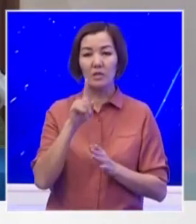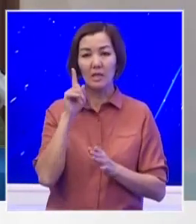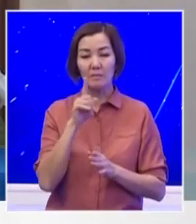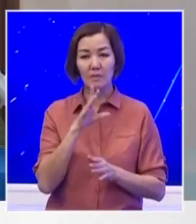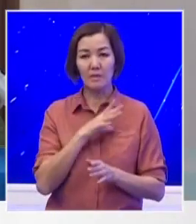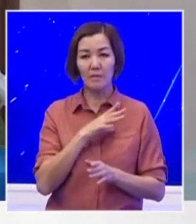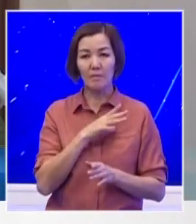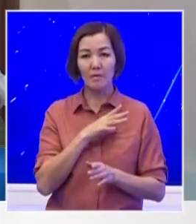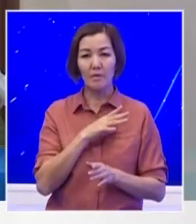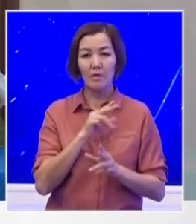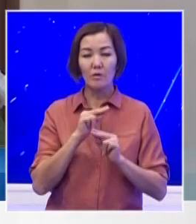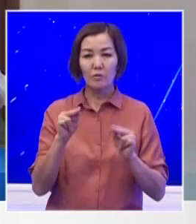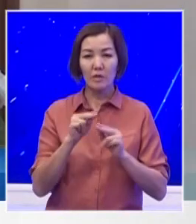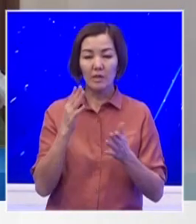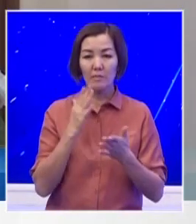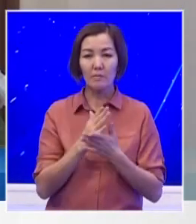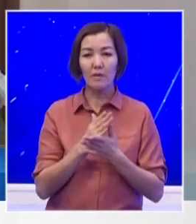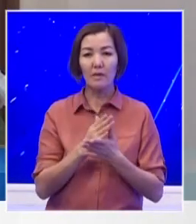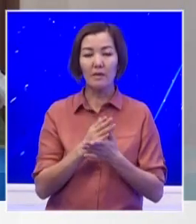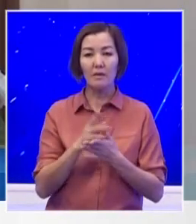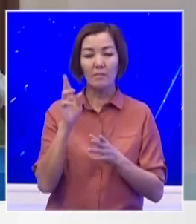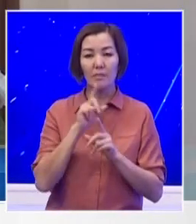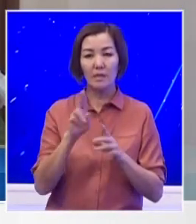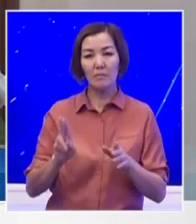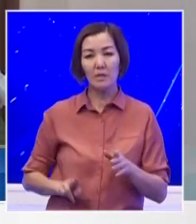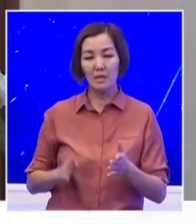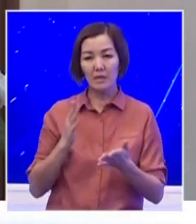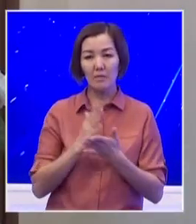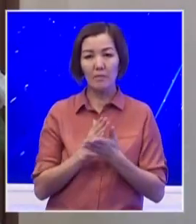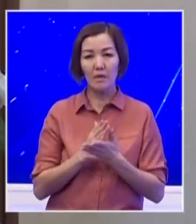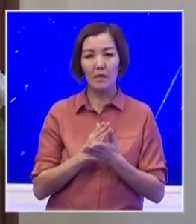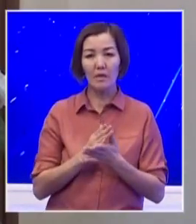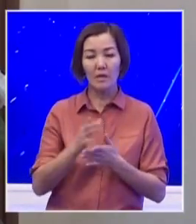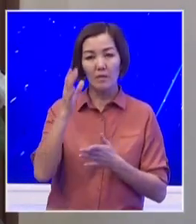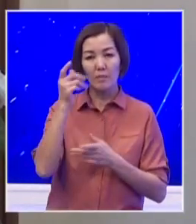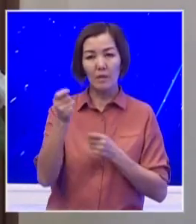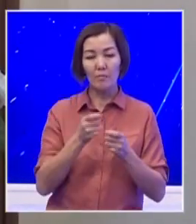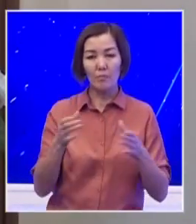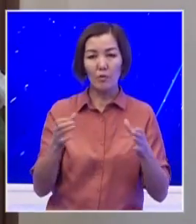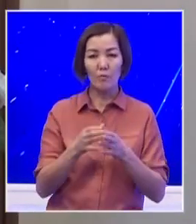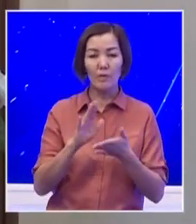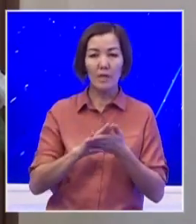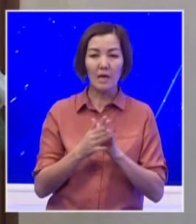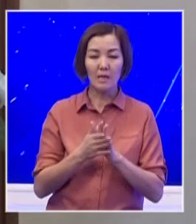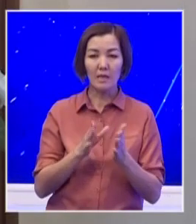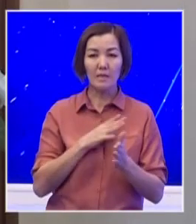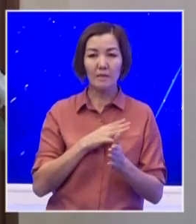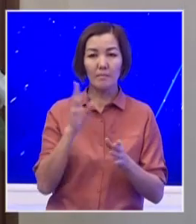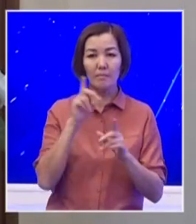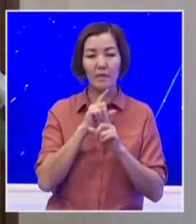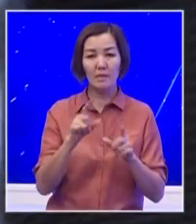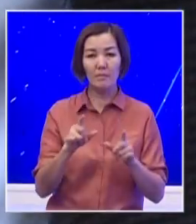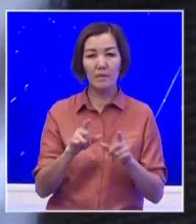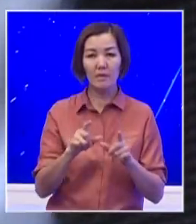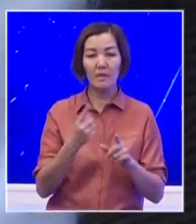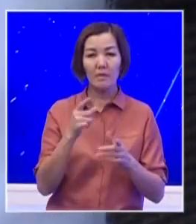деп. Ұстаздарымыз бар, мектептің басшысы бар, ауданның білім бөлімімен ақылдаса отырып, осы